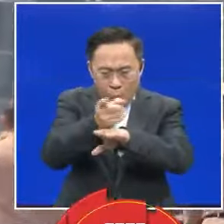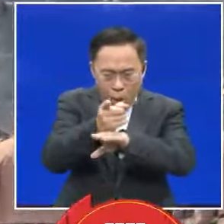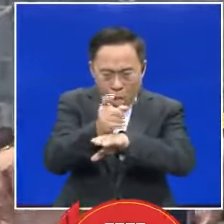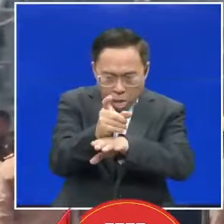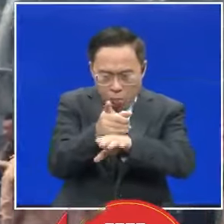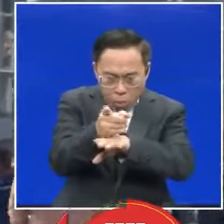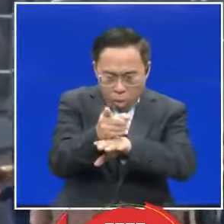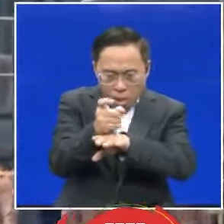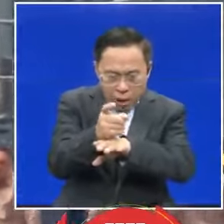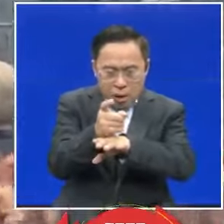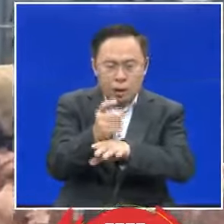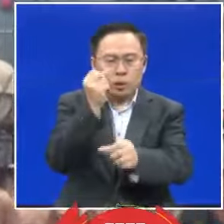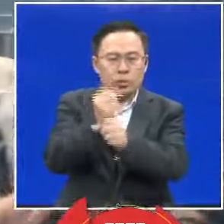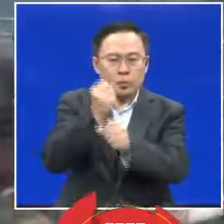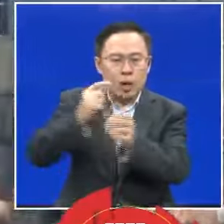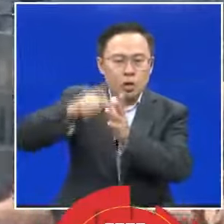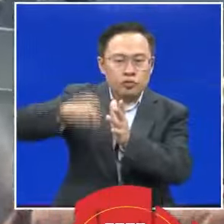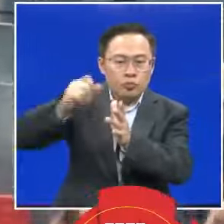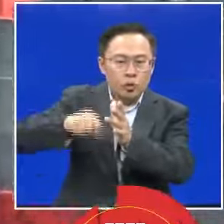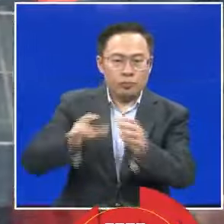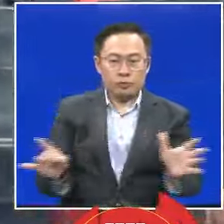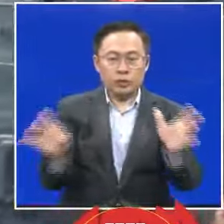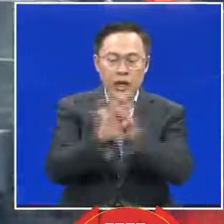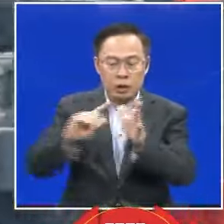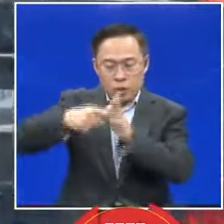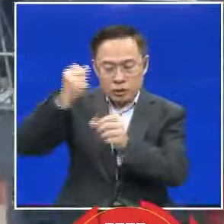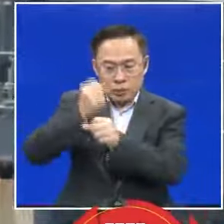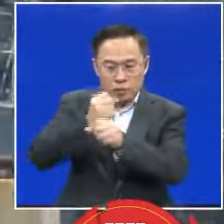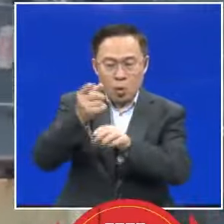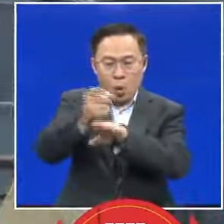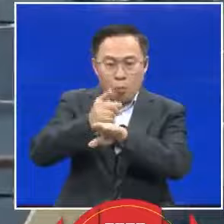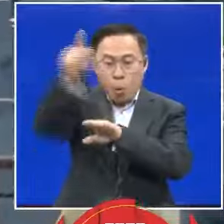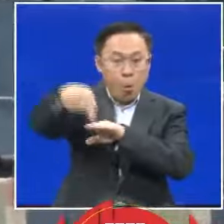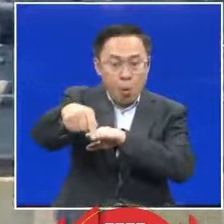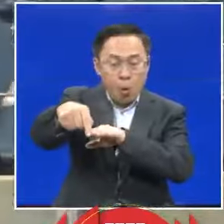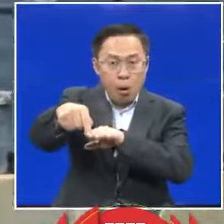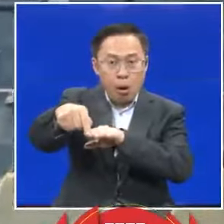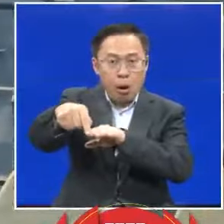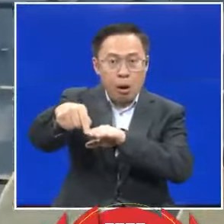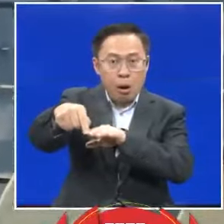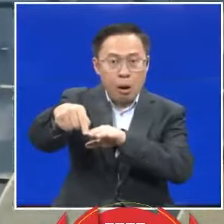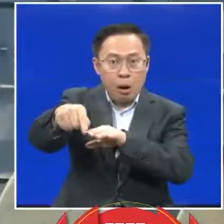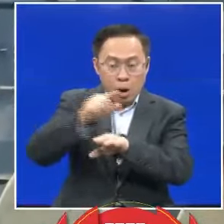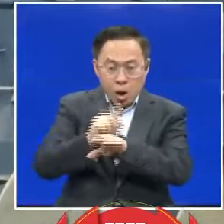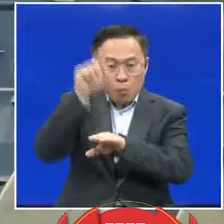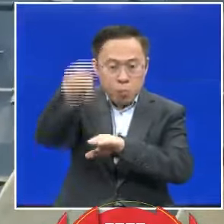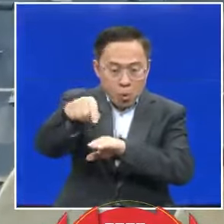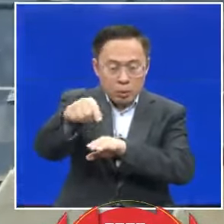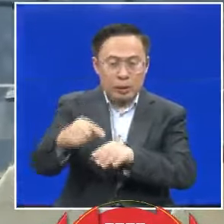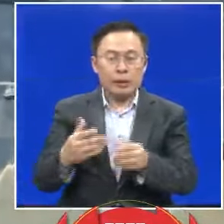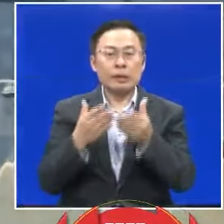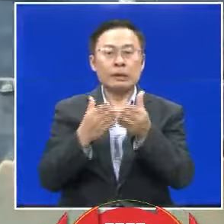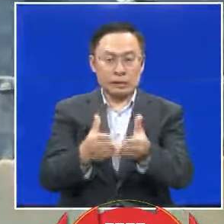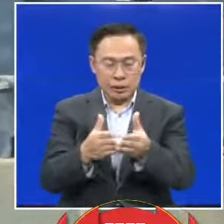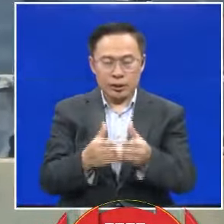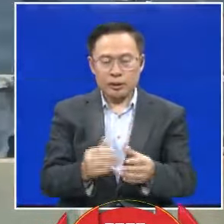ว่ากระสุนปืนใหญ่ของเรือหลวงชลบุรีมันลั่นนะฮะพอลั่นปุ๊บมันก็ไปเจาะแล้วก็บอกมันเป็นกระสุนเจาะเกราะด้วยไปเจาะท้ายเรือหลวงคิรี